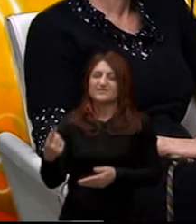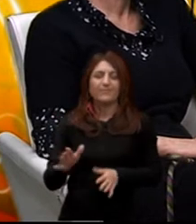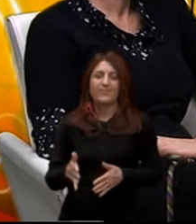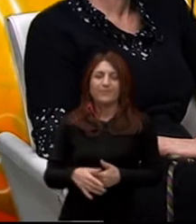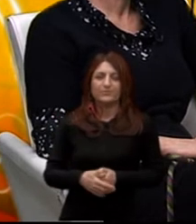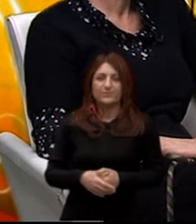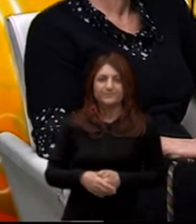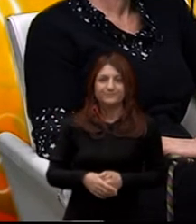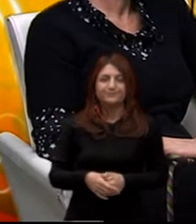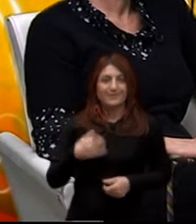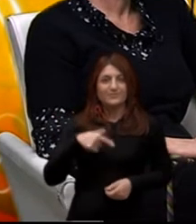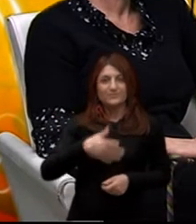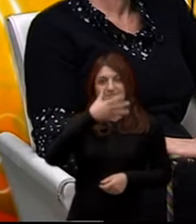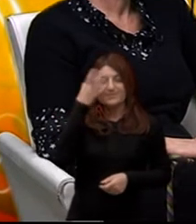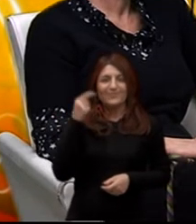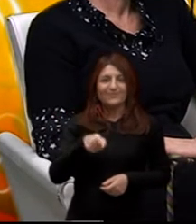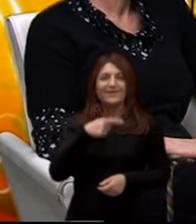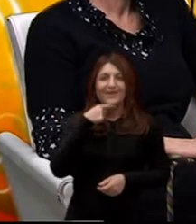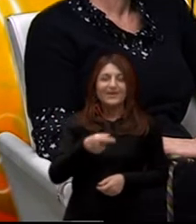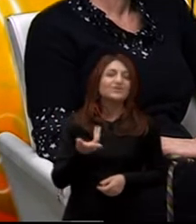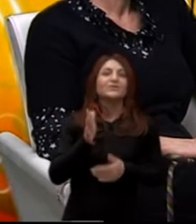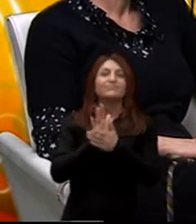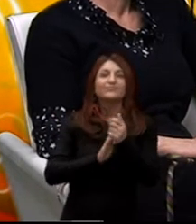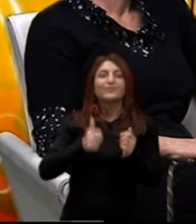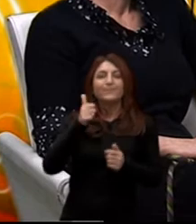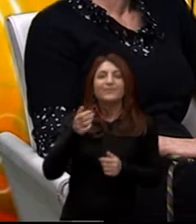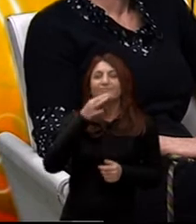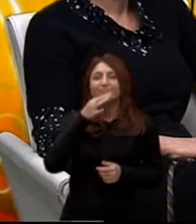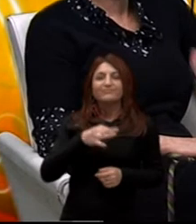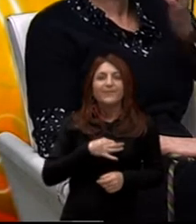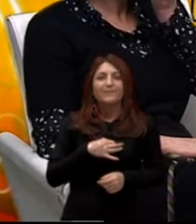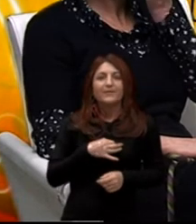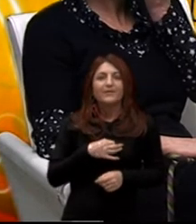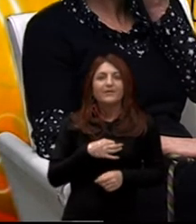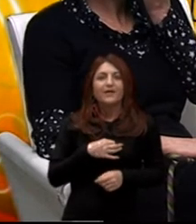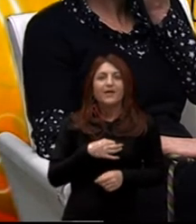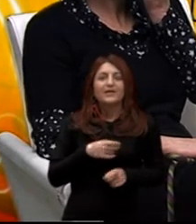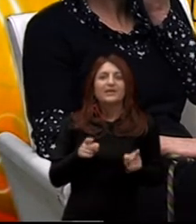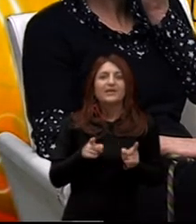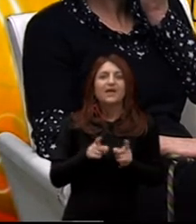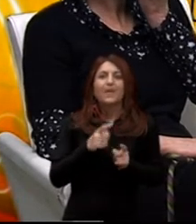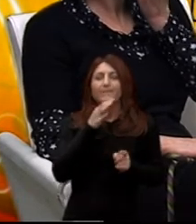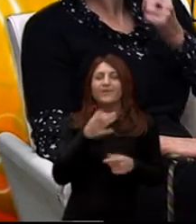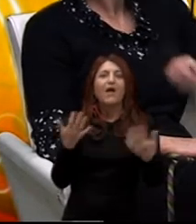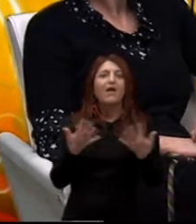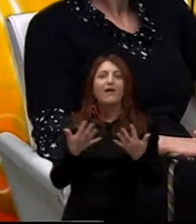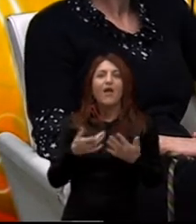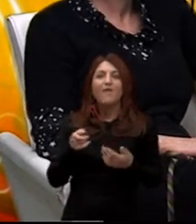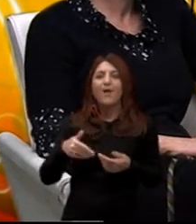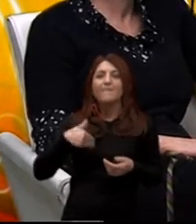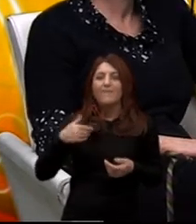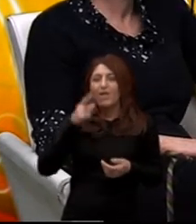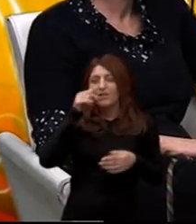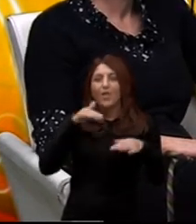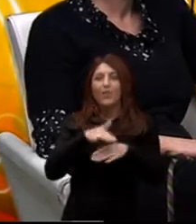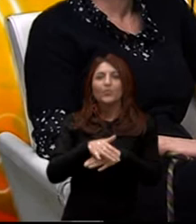smo zaboravili malo reći, a to je na tragu ovog vašeg prvotnog pitanja koje je bilo upućeno. I Blaženke, kako ti mladi ljudi